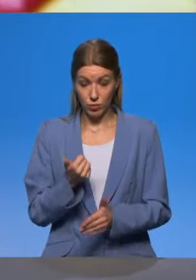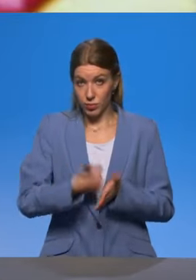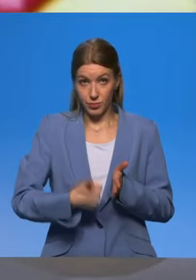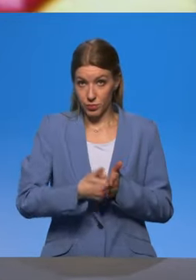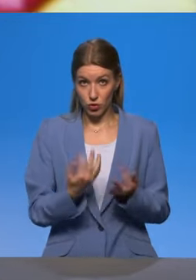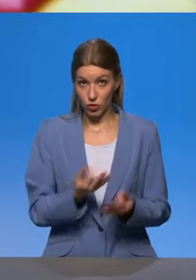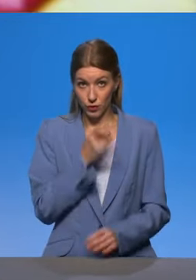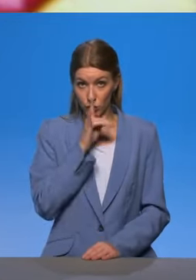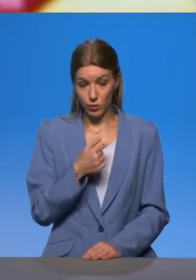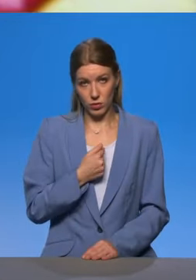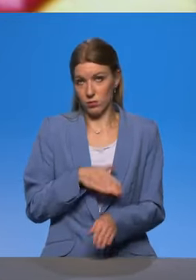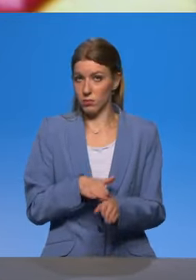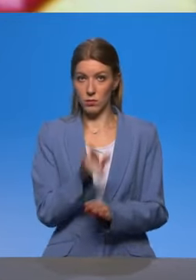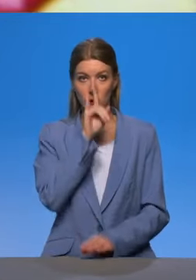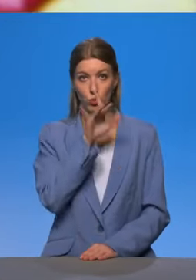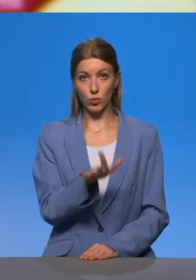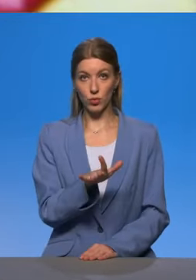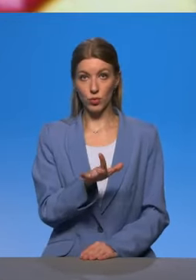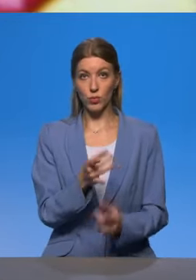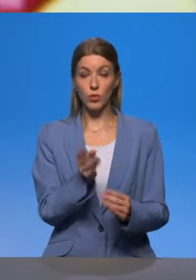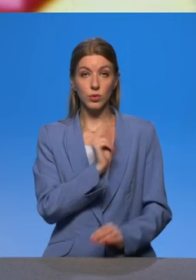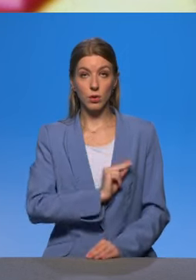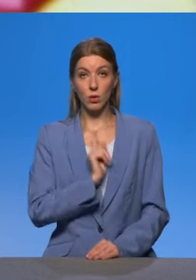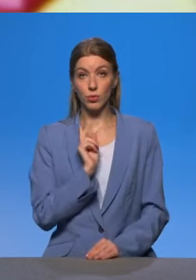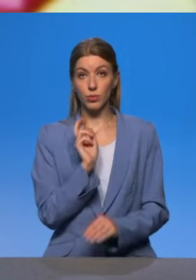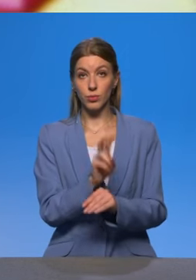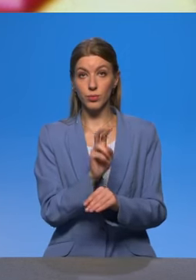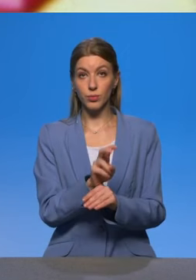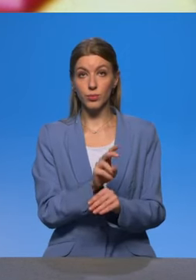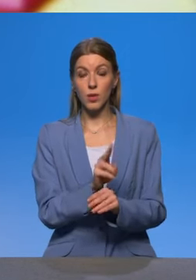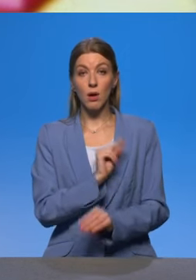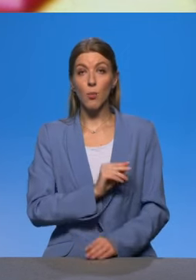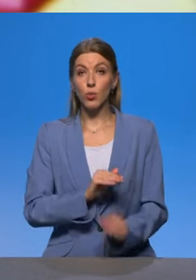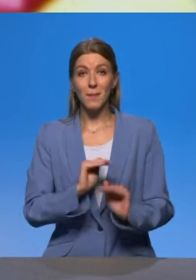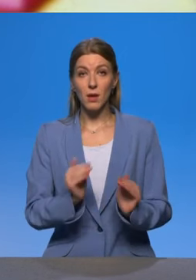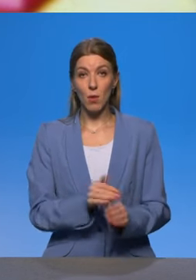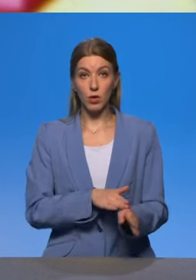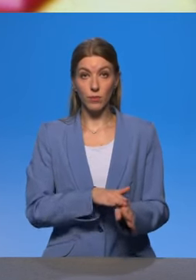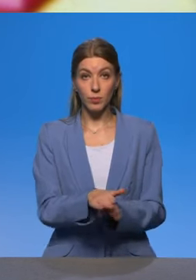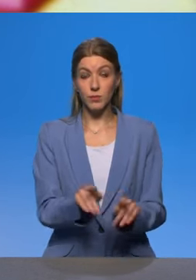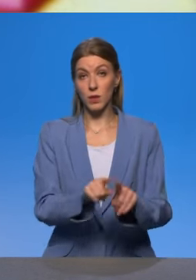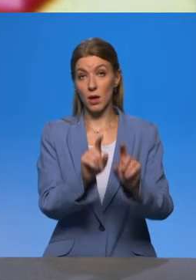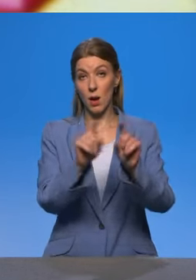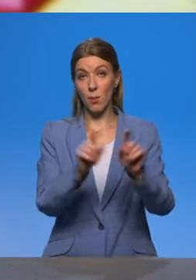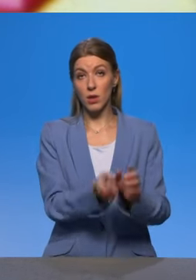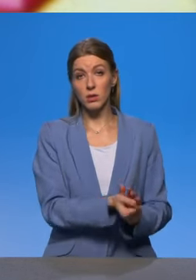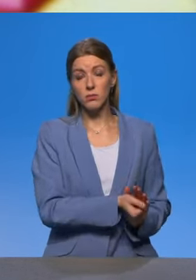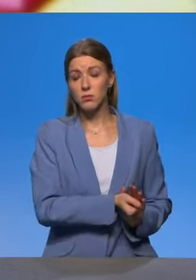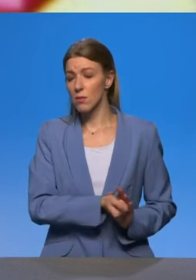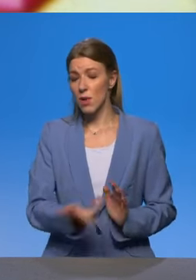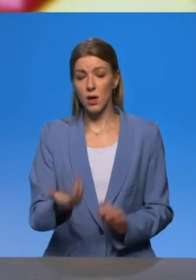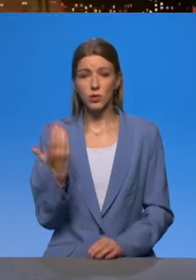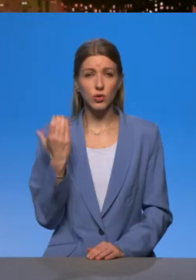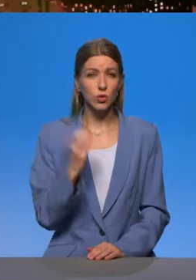он этого не делает, и он просто ходит на работу, выполняет минимальный набор функций, и таких компаний их сотни, их тысячи, да,